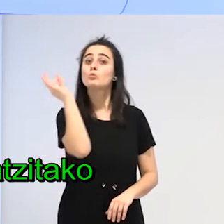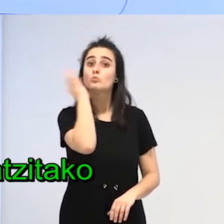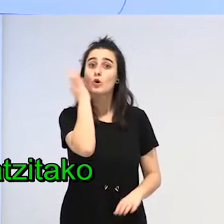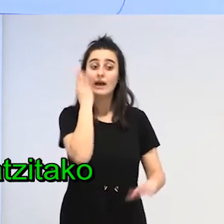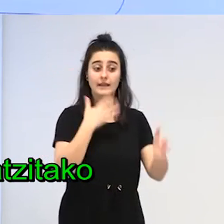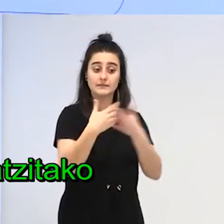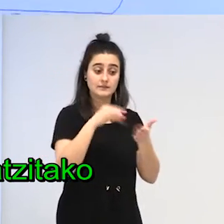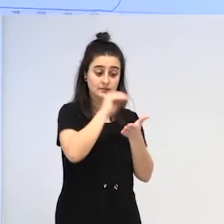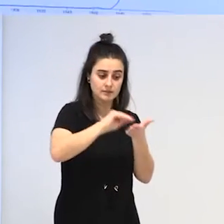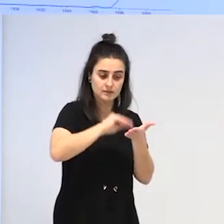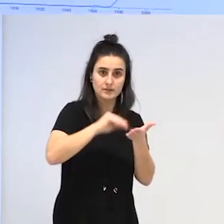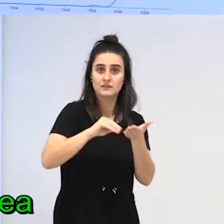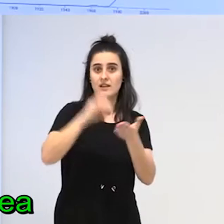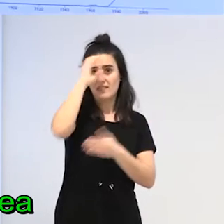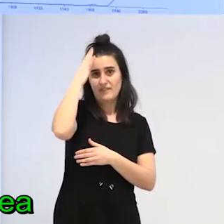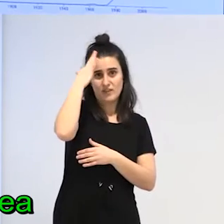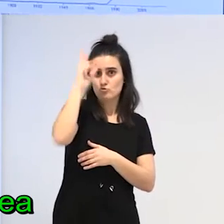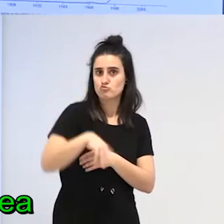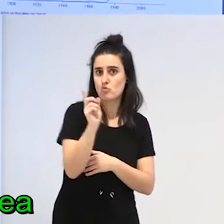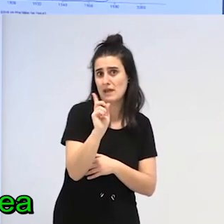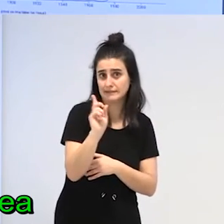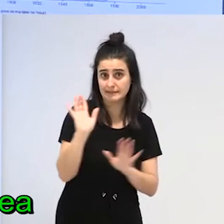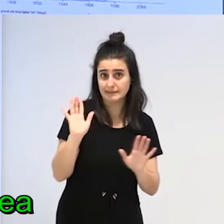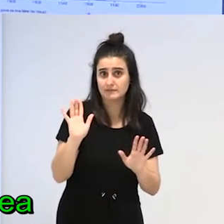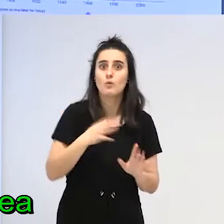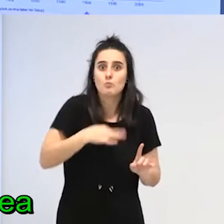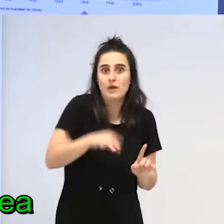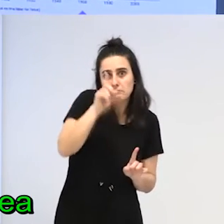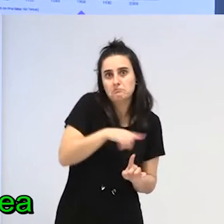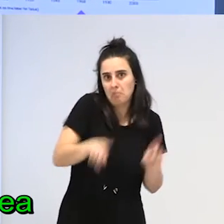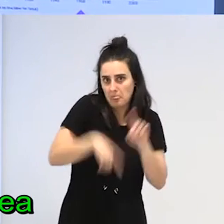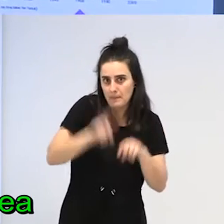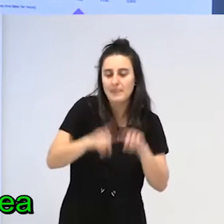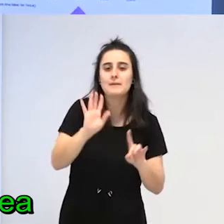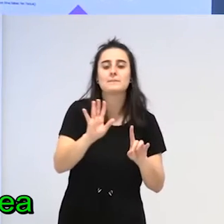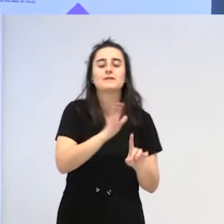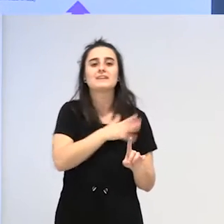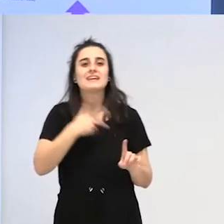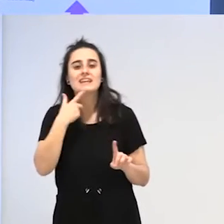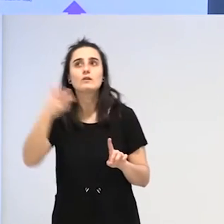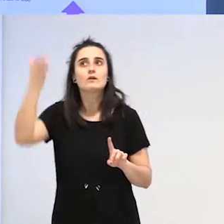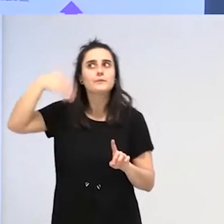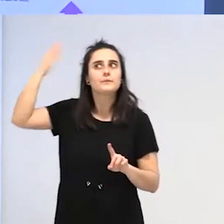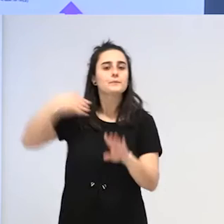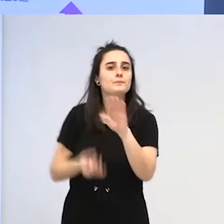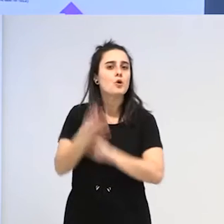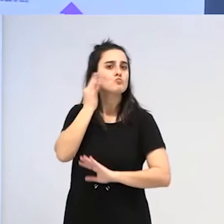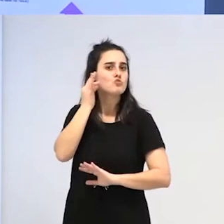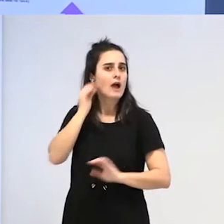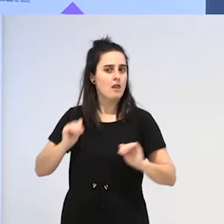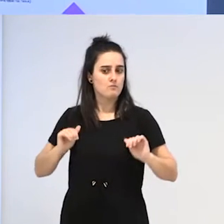zientzia fikzioa, noski, baina aitzindariek irekitako bidea garrantzitsua da,